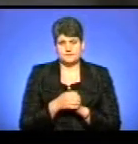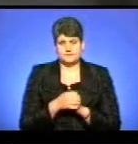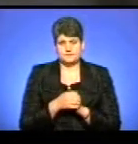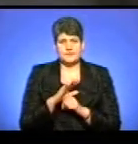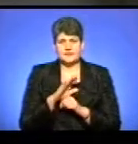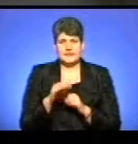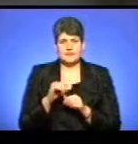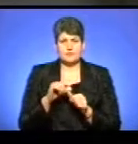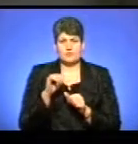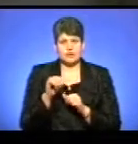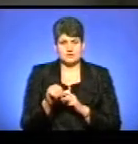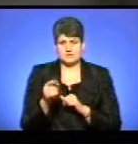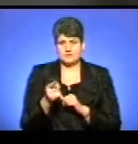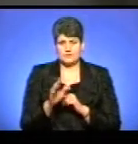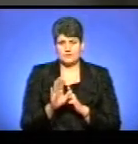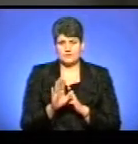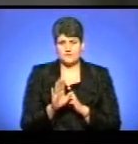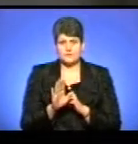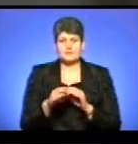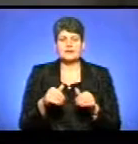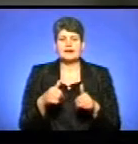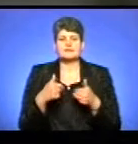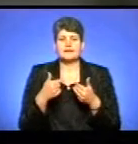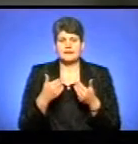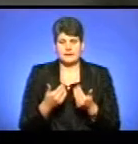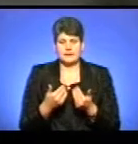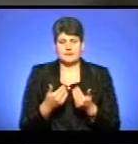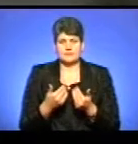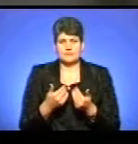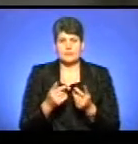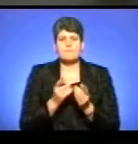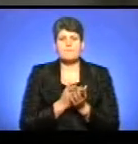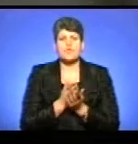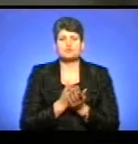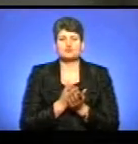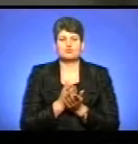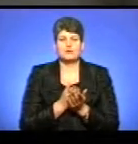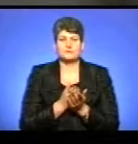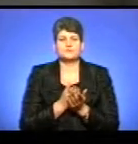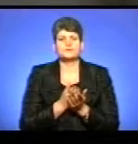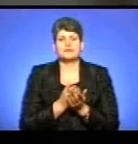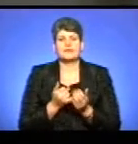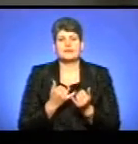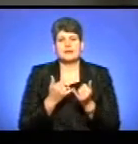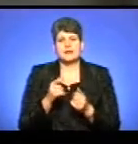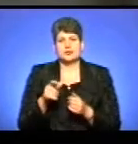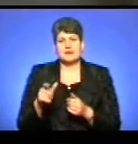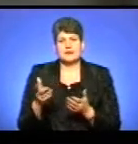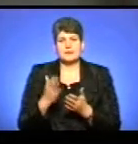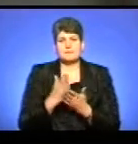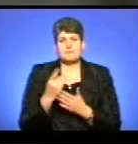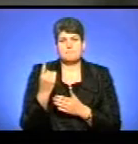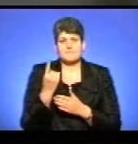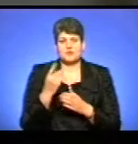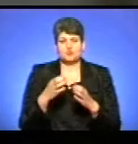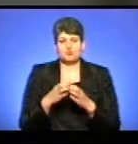за межі Тернополя. Надаємо ми послуги для людей, які мають першу